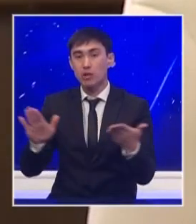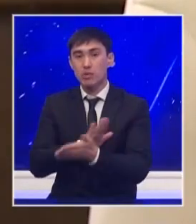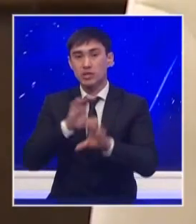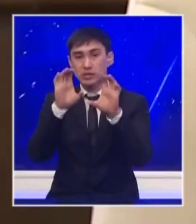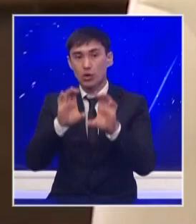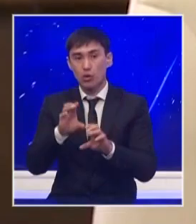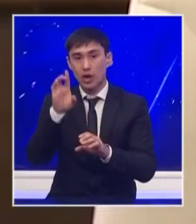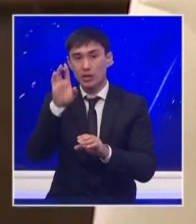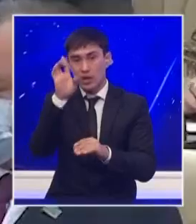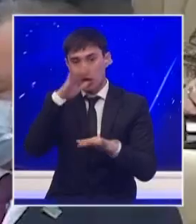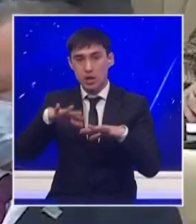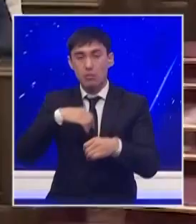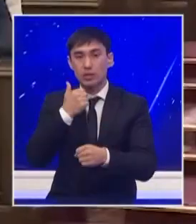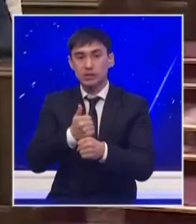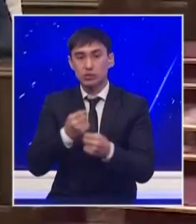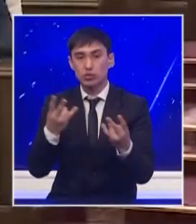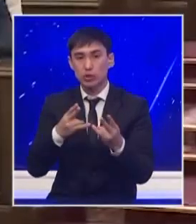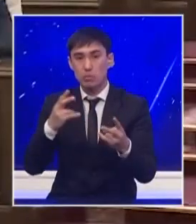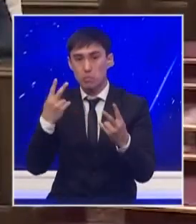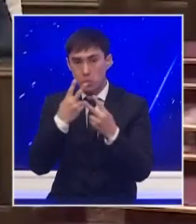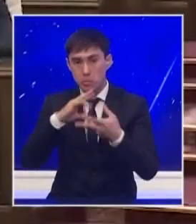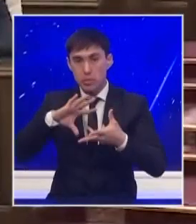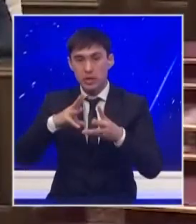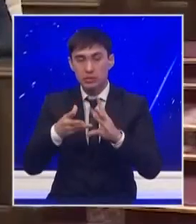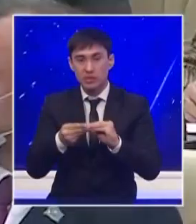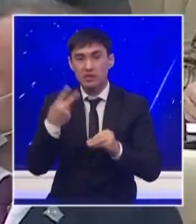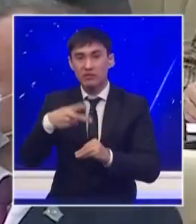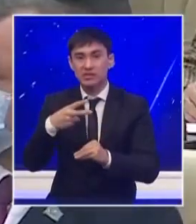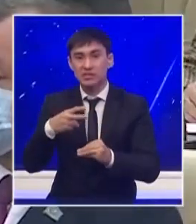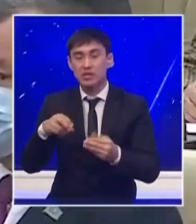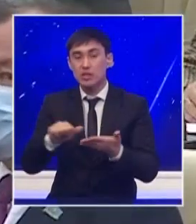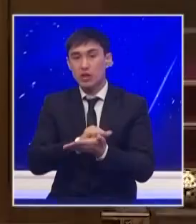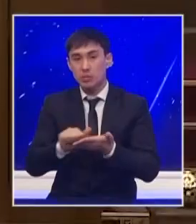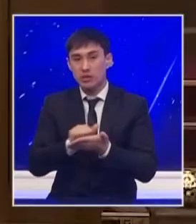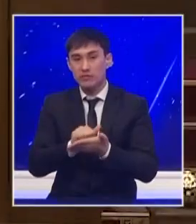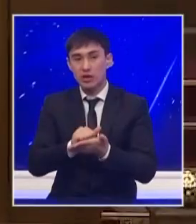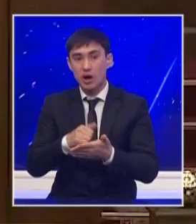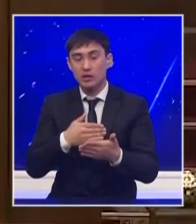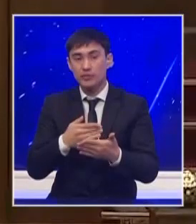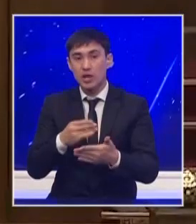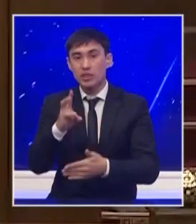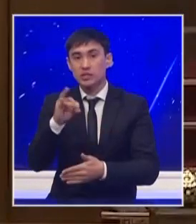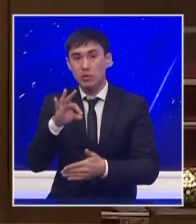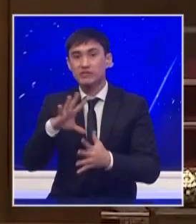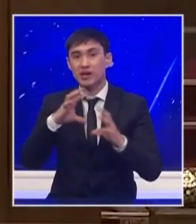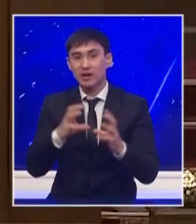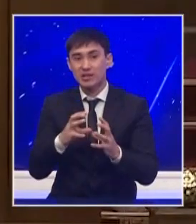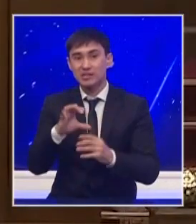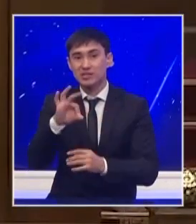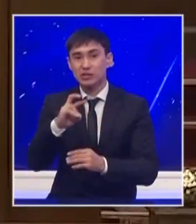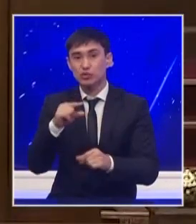закона айельбасы нужно пересмотреть еще 20 нормативных актов Однако Нурсултан Назарбаев сохранит статус